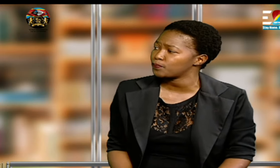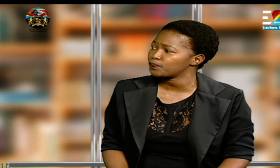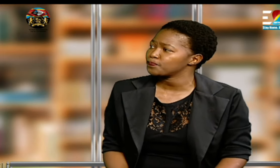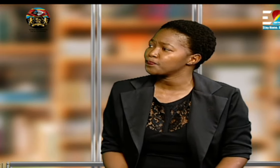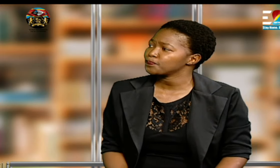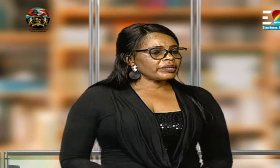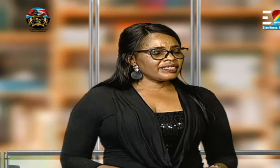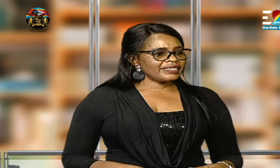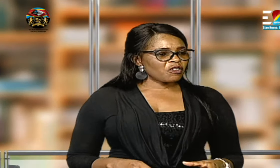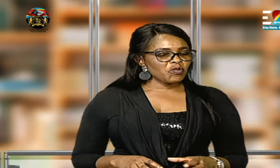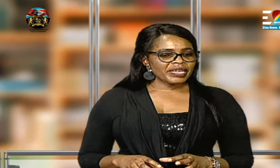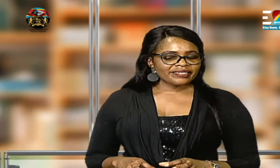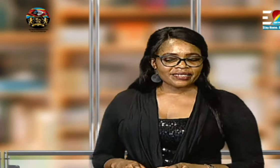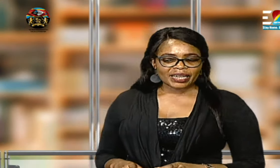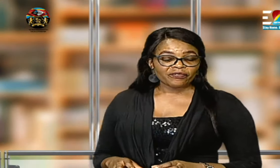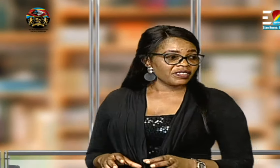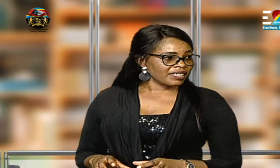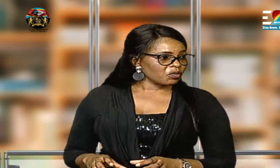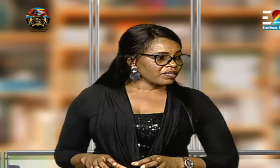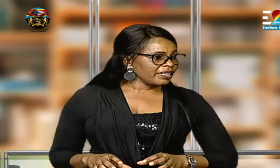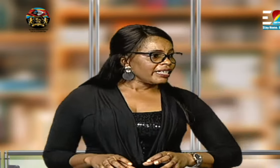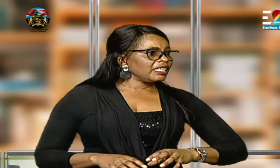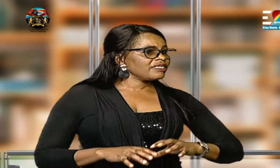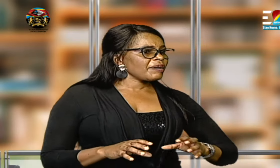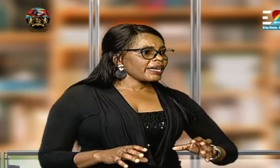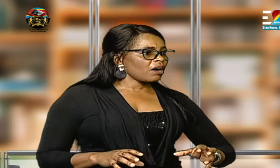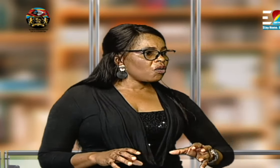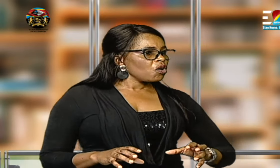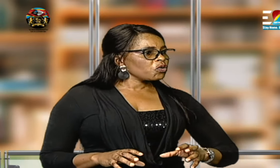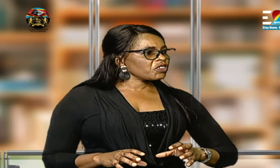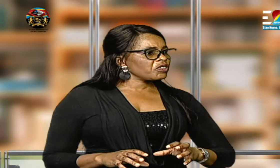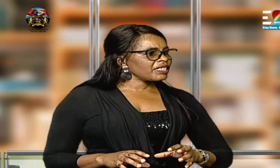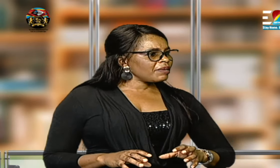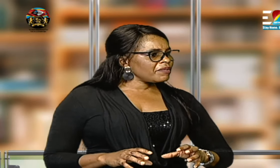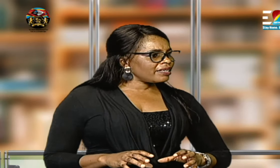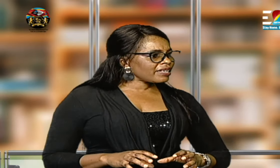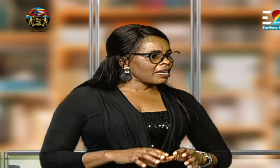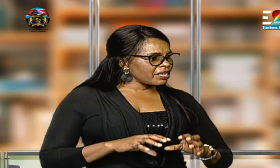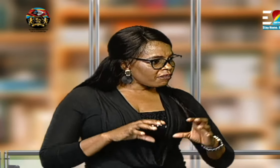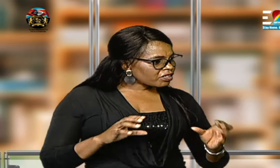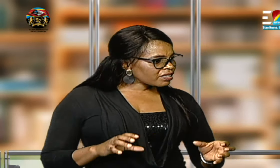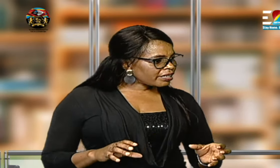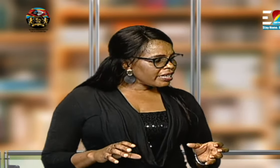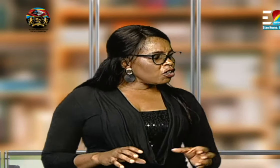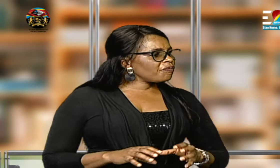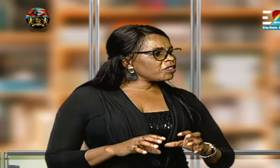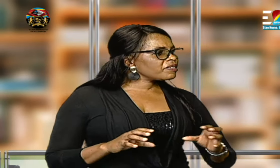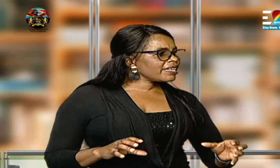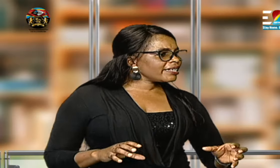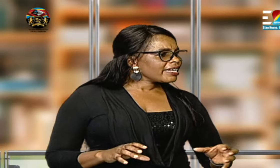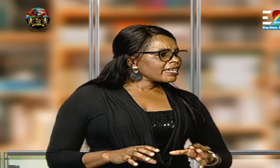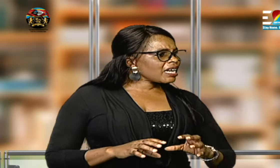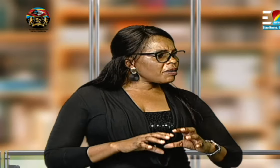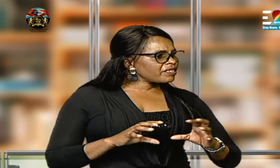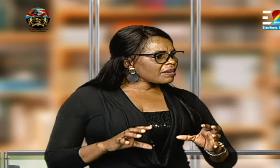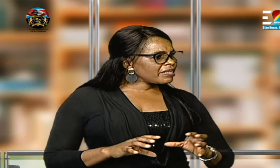lofundzako. Sikhulumile sisingamfonseni ukuthi indzaba yakho kuze ukuthi ibe mnanzi ayibe namfonseni lo